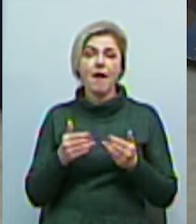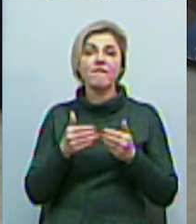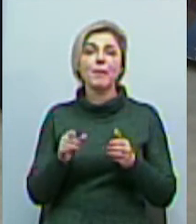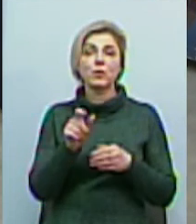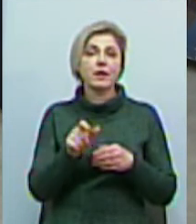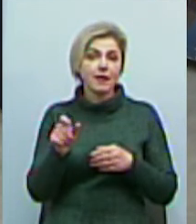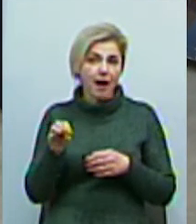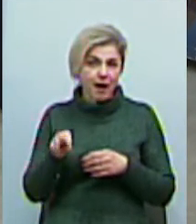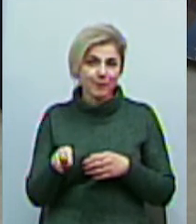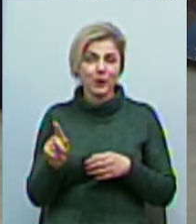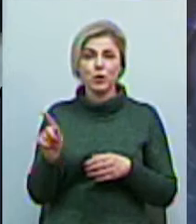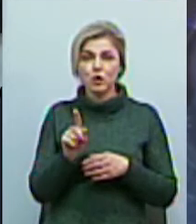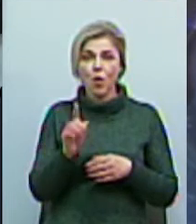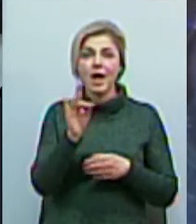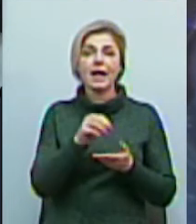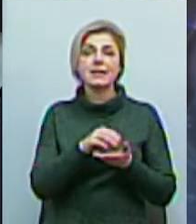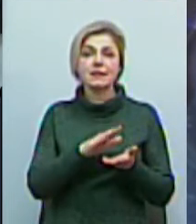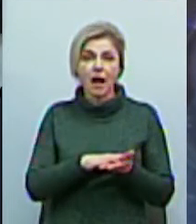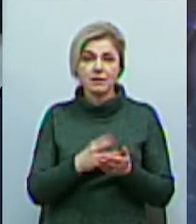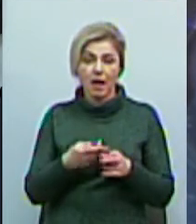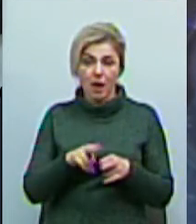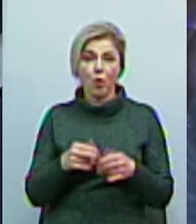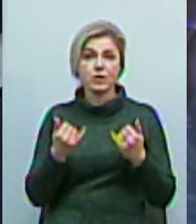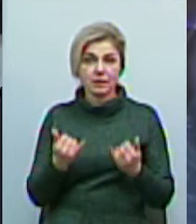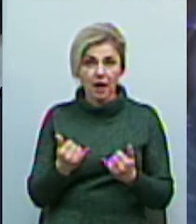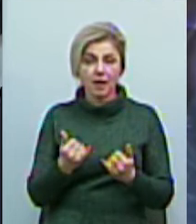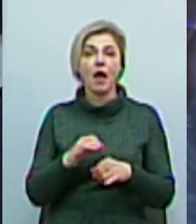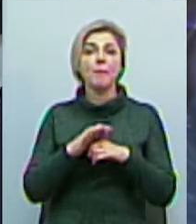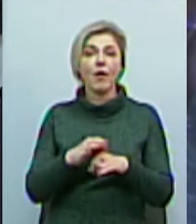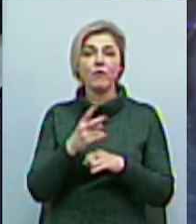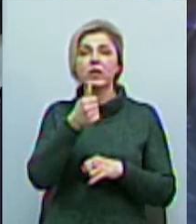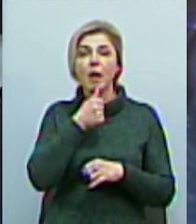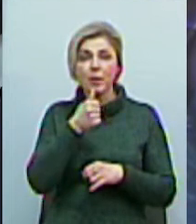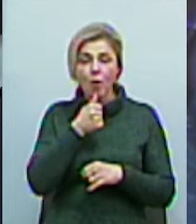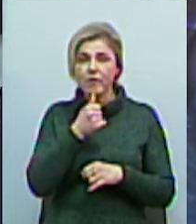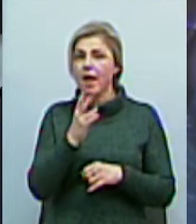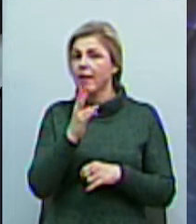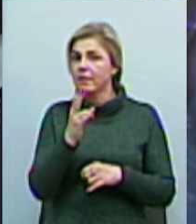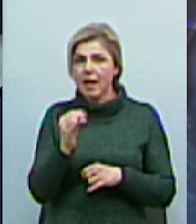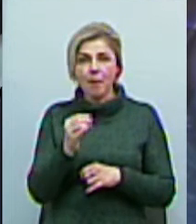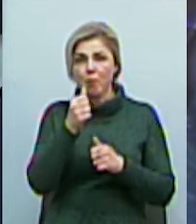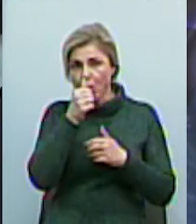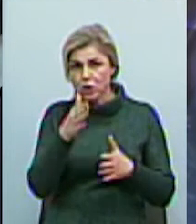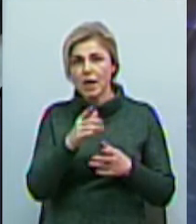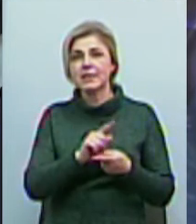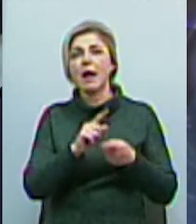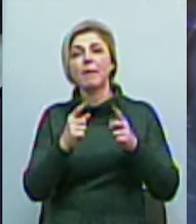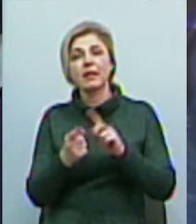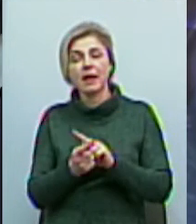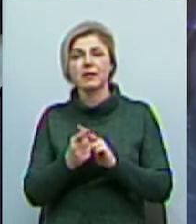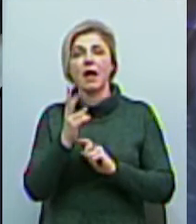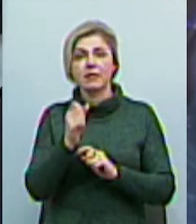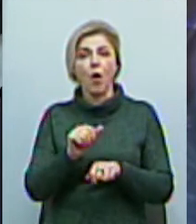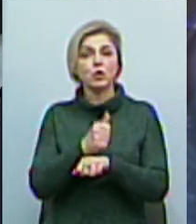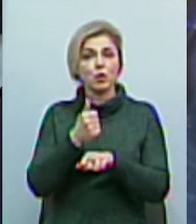випускникам, що реєстрація, яка зараз проходить на пробне тестування, не може замінити реєстрацію на основну